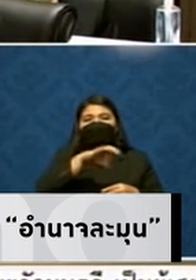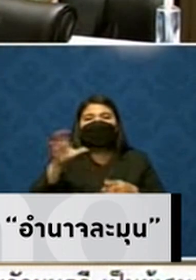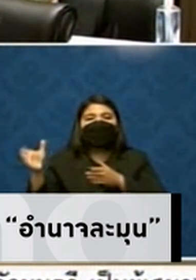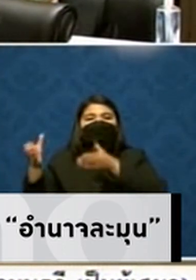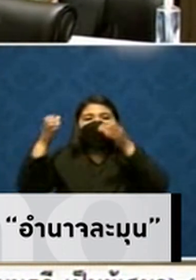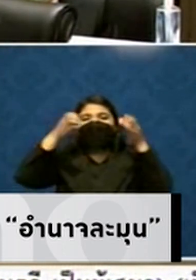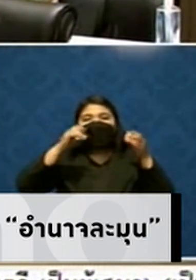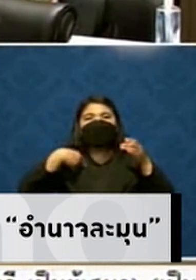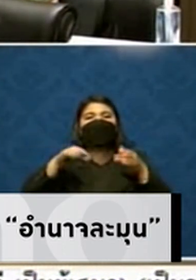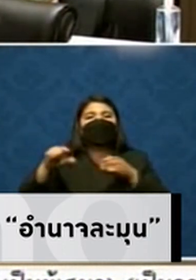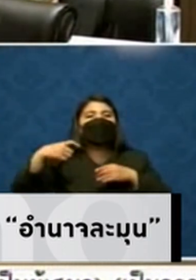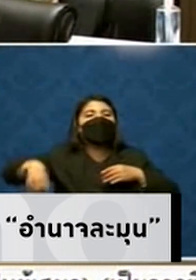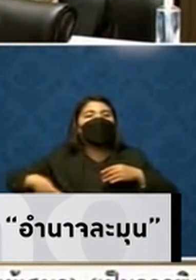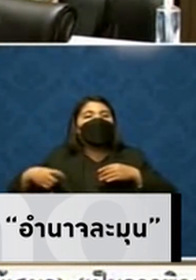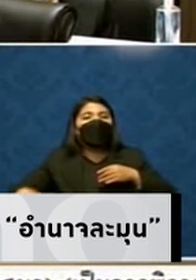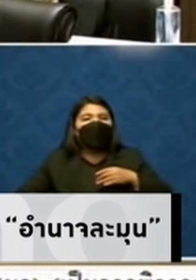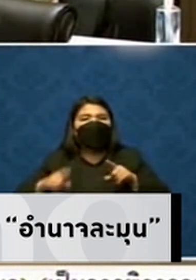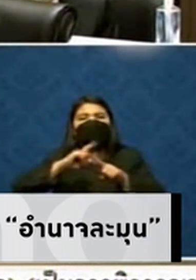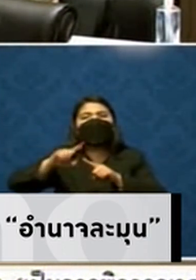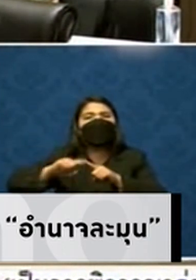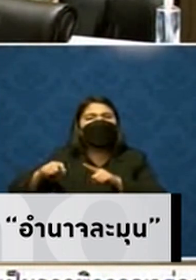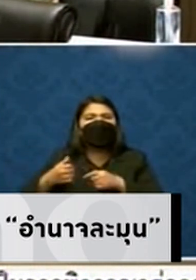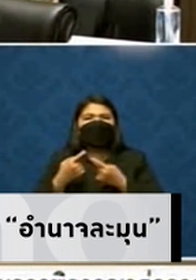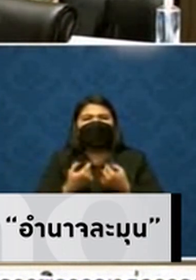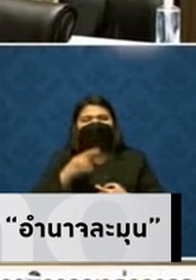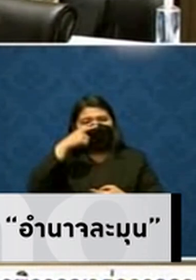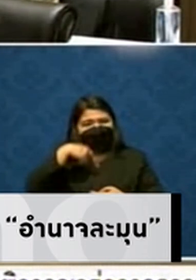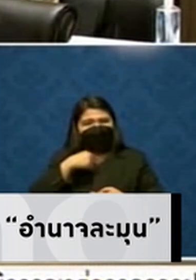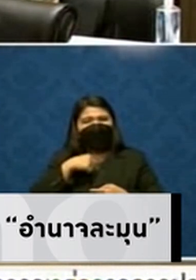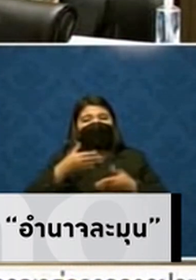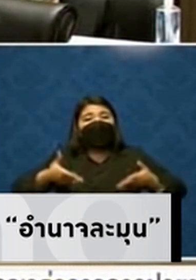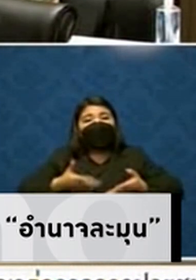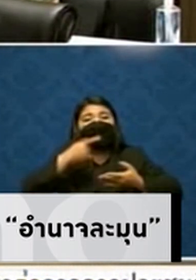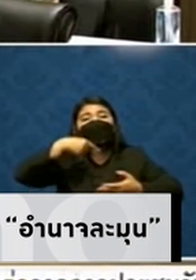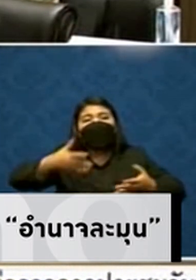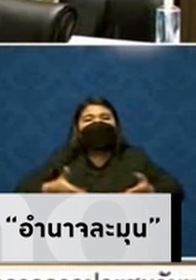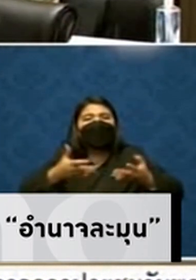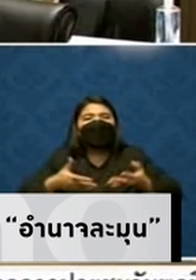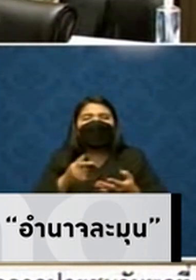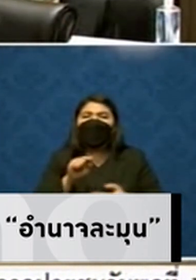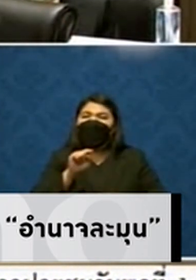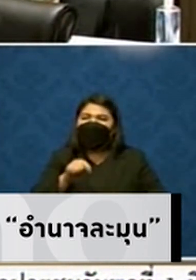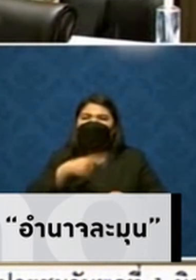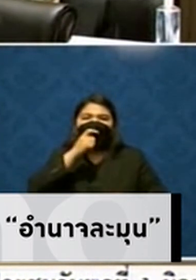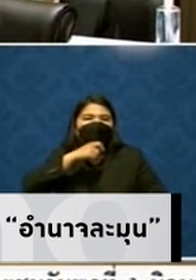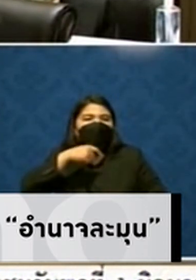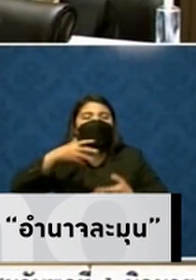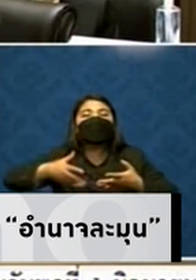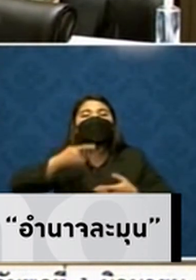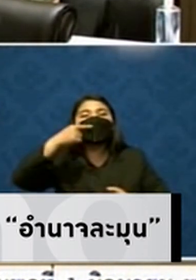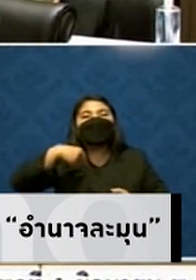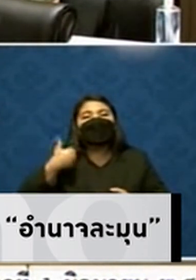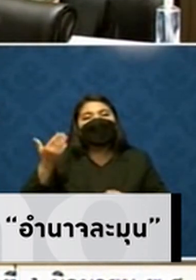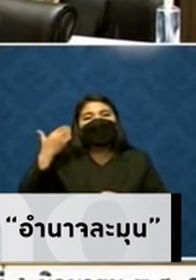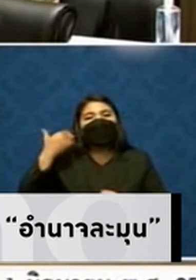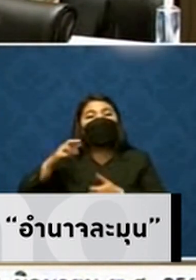นิดที่เรียกว่าพี่ใหญ่ขวางซอย 6,700 ล้านบาทแต่มีงบในเรื่องเศรษฐกิจสร้างสรรค์ไม่ถึง300ล้านบาทขณะที่สำนักงาน